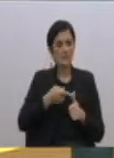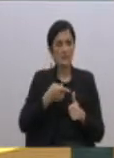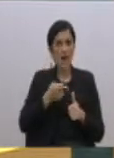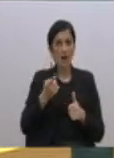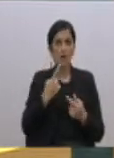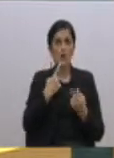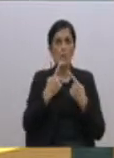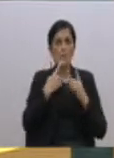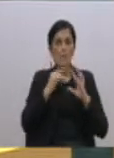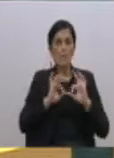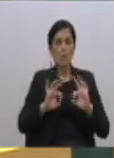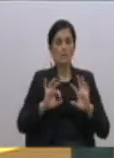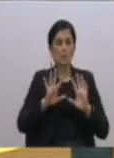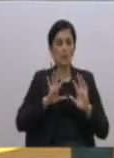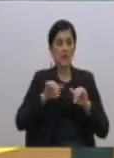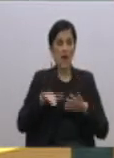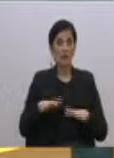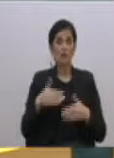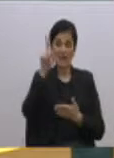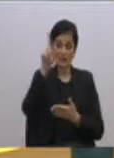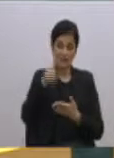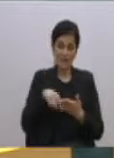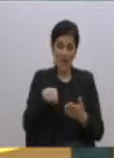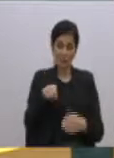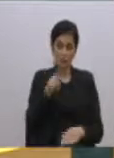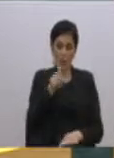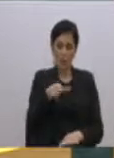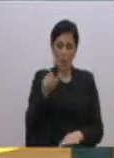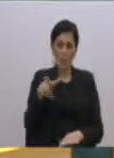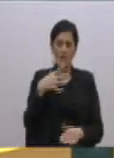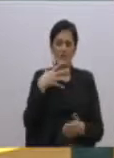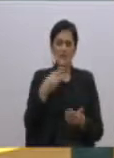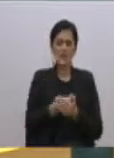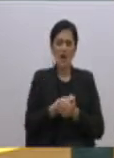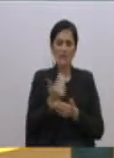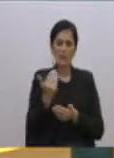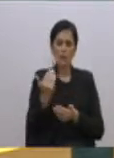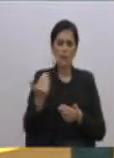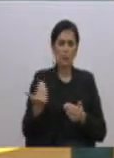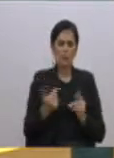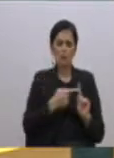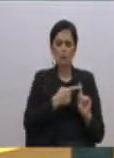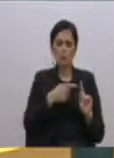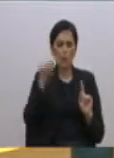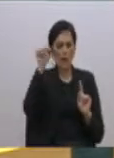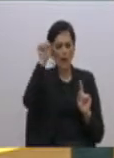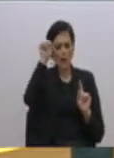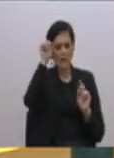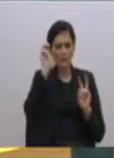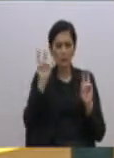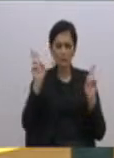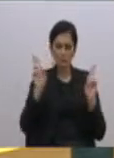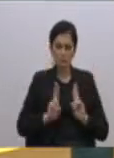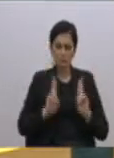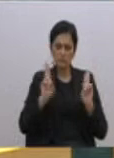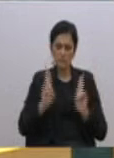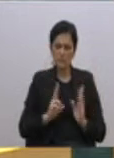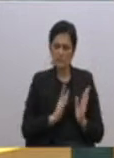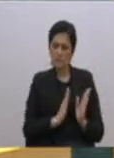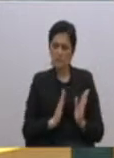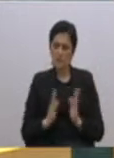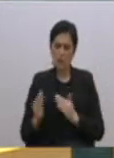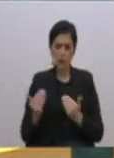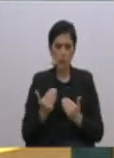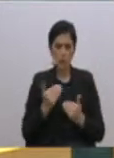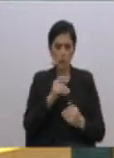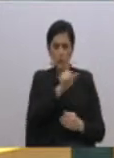მოსაუბრე გადაწყვეტილებები. Ანუ ჩვენ ვენდობოდით იმ ადამიანებს, მთელი თავიანთი ცხოვრება ღვთიური წესებით ცხოვრობდნენ, საზოგადოებას